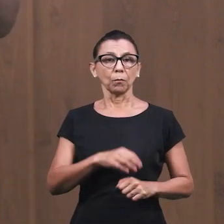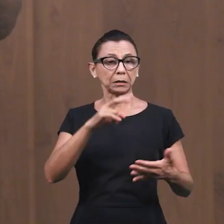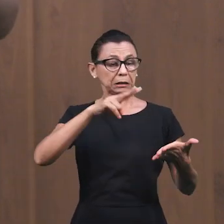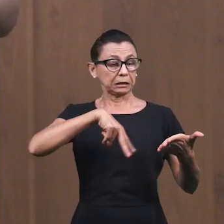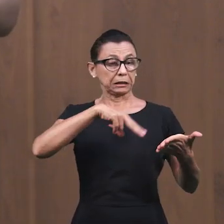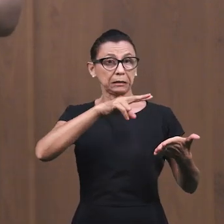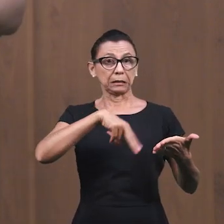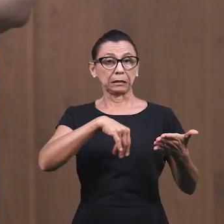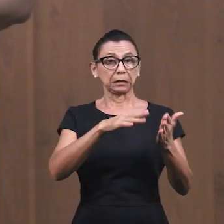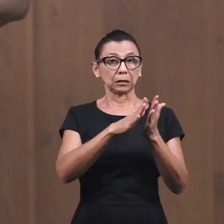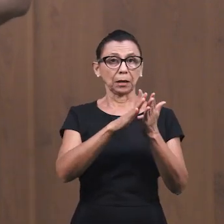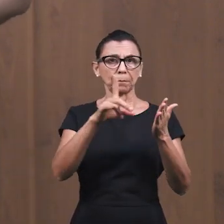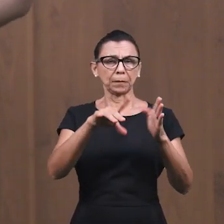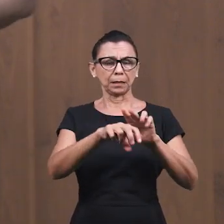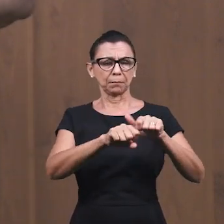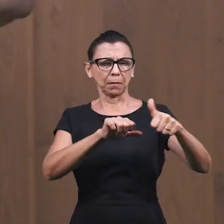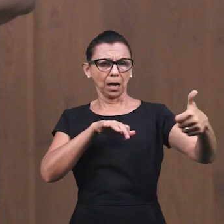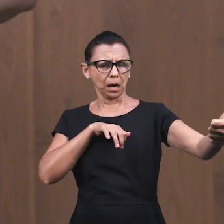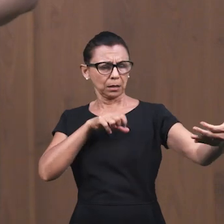si